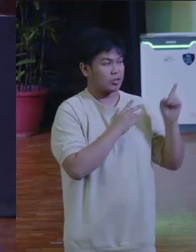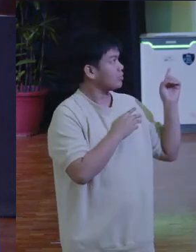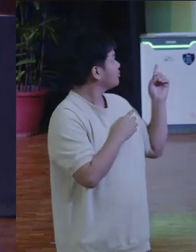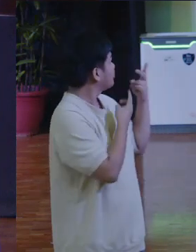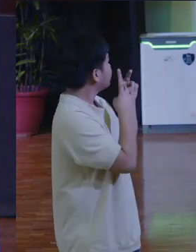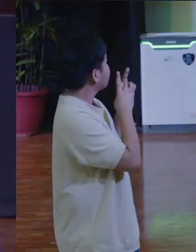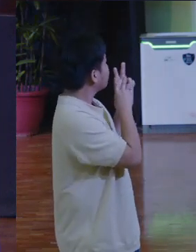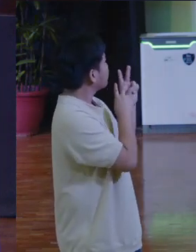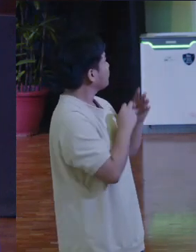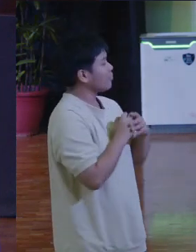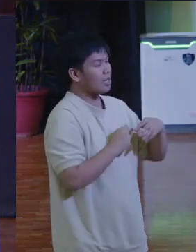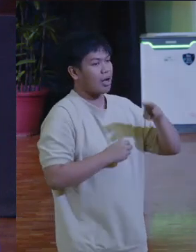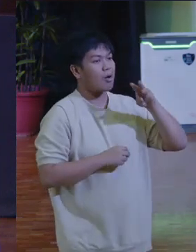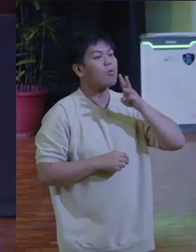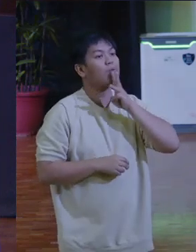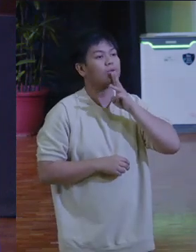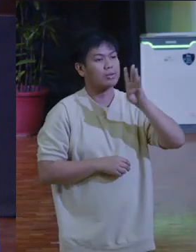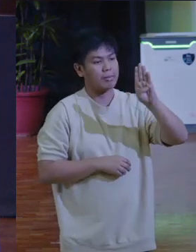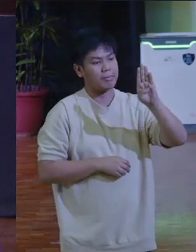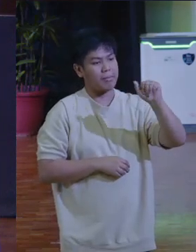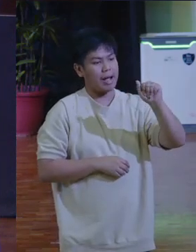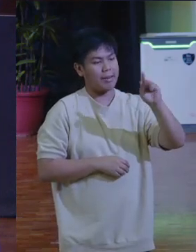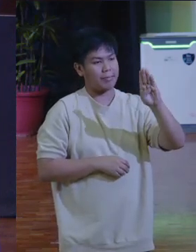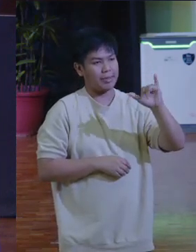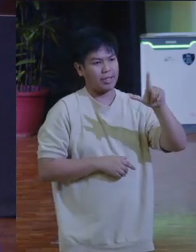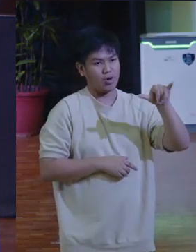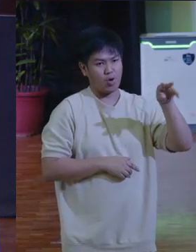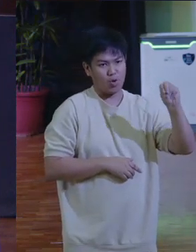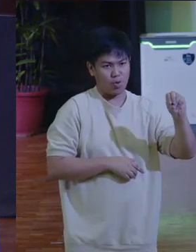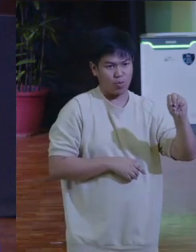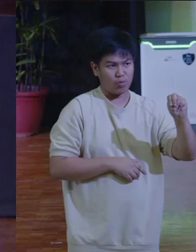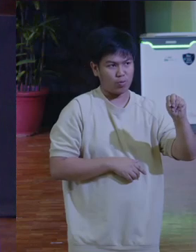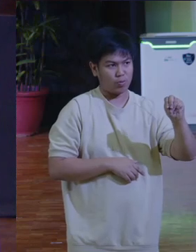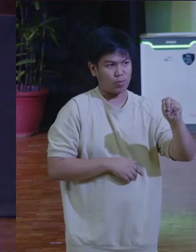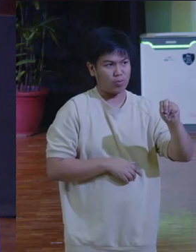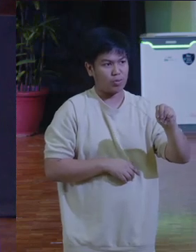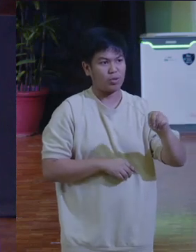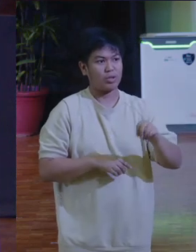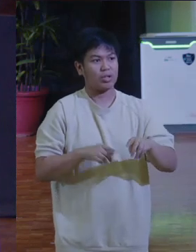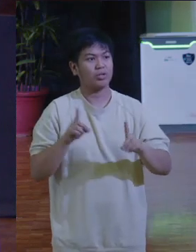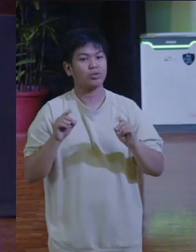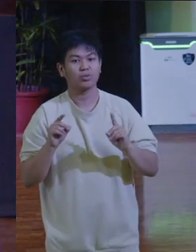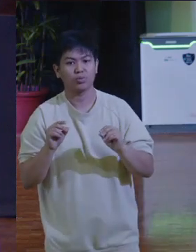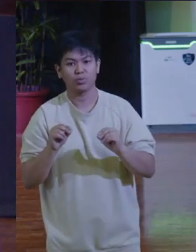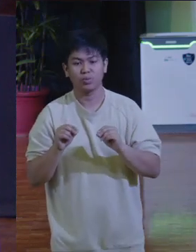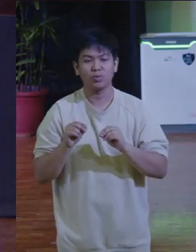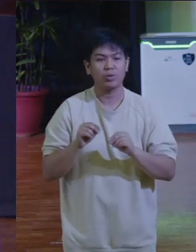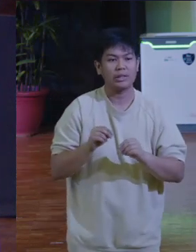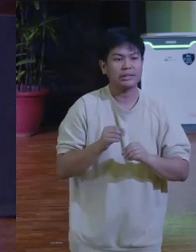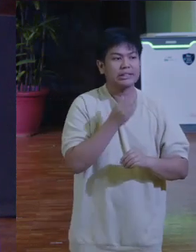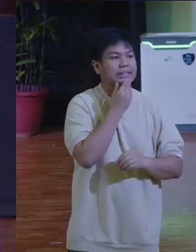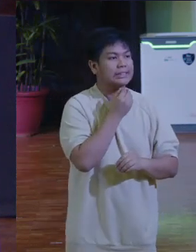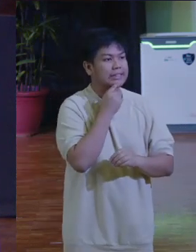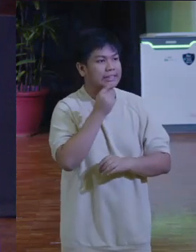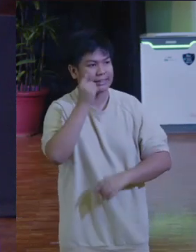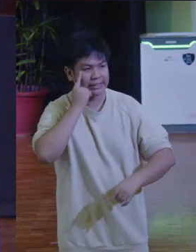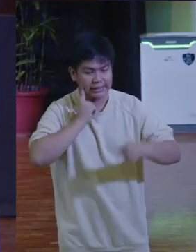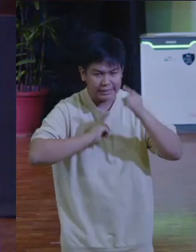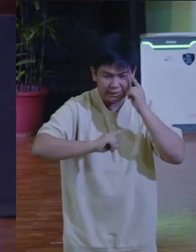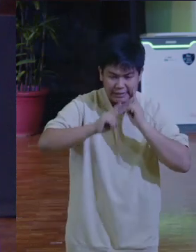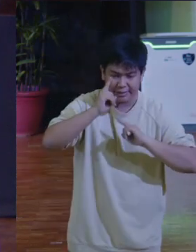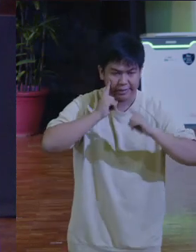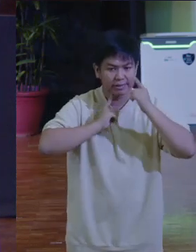sila. Nandun po sila sa Babylon. There we sat down and wept when we remembered